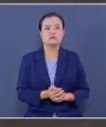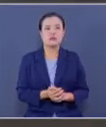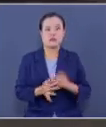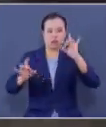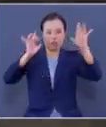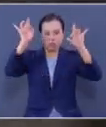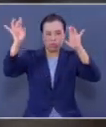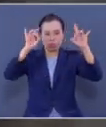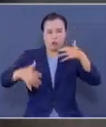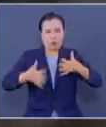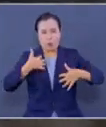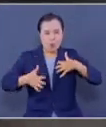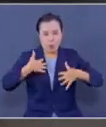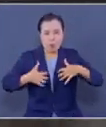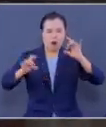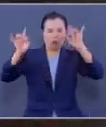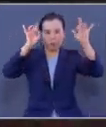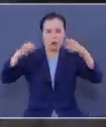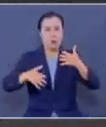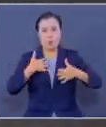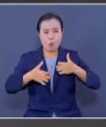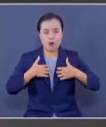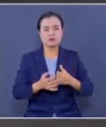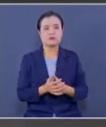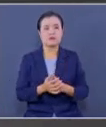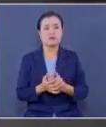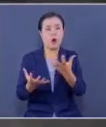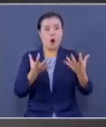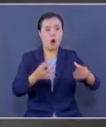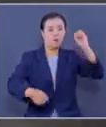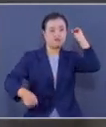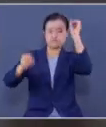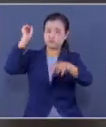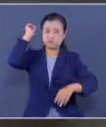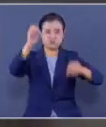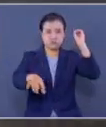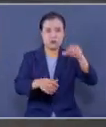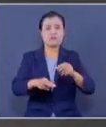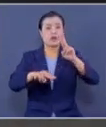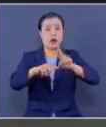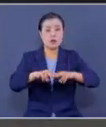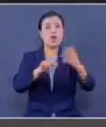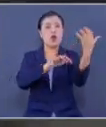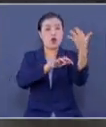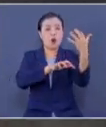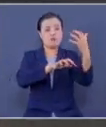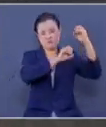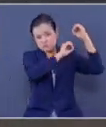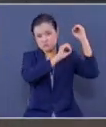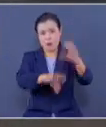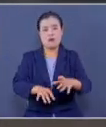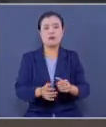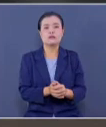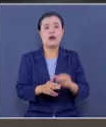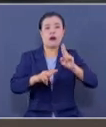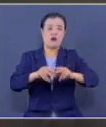คุ้มคลั่งหนักอาละวาดอย่างหนักครับมีการขว้างปลาสิ่งของนะครับเก้าอี้คอมพิวเตอร์เนี่ยนะครับเอามา